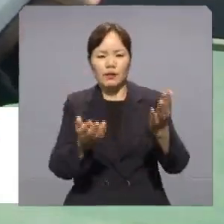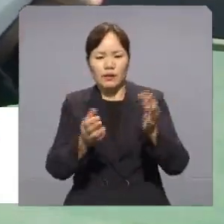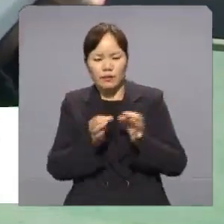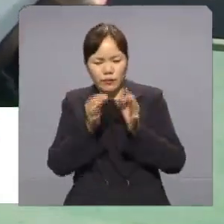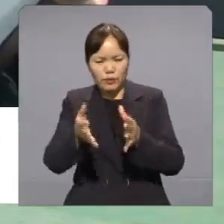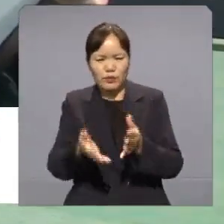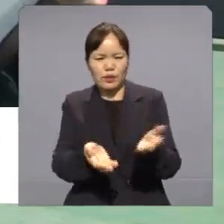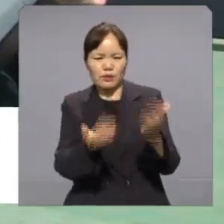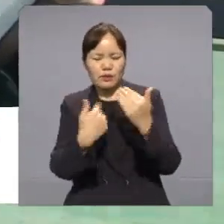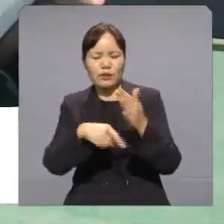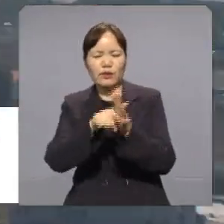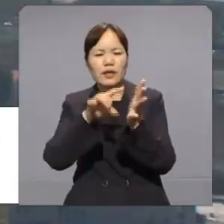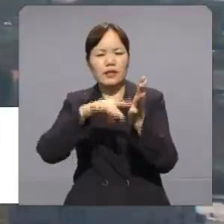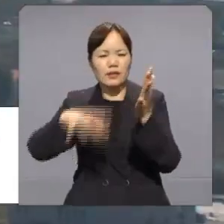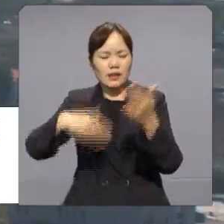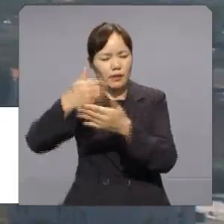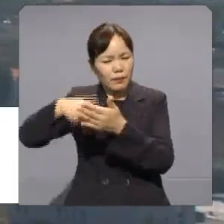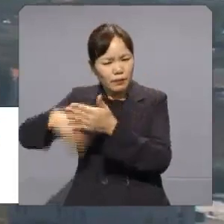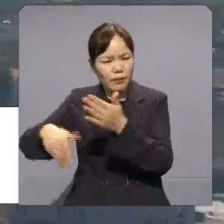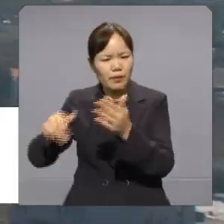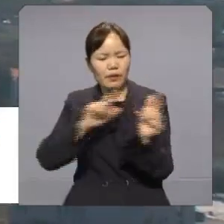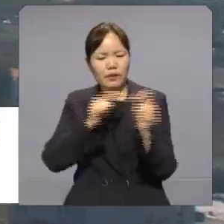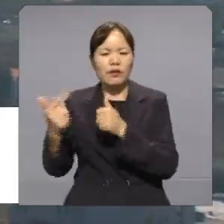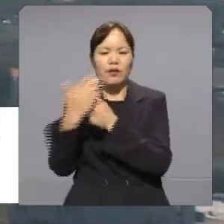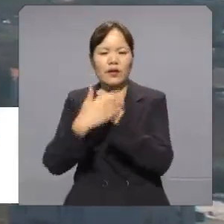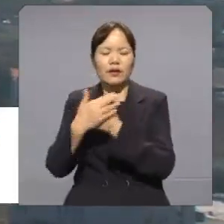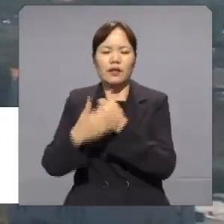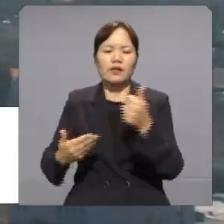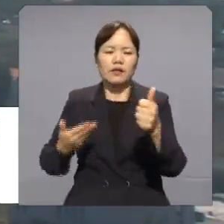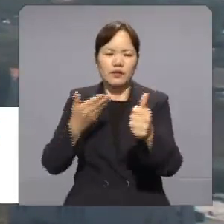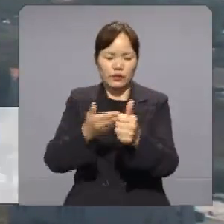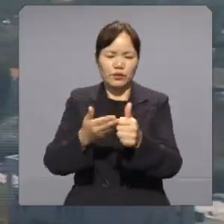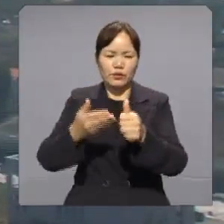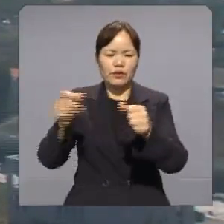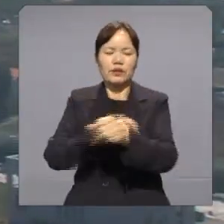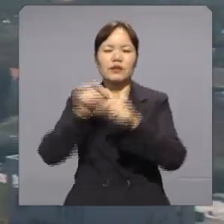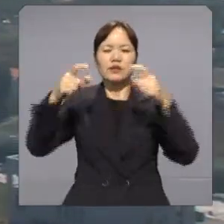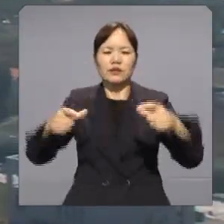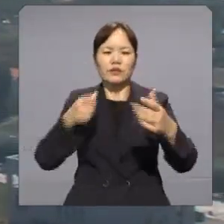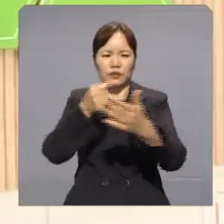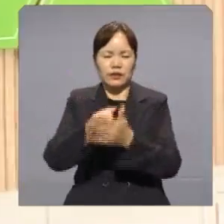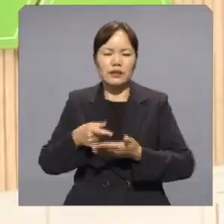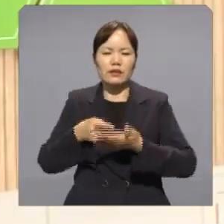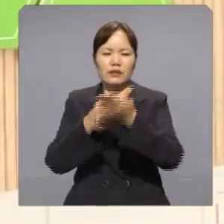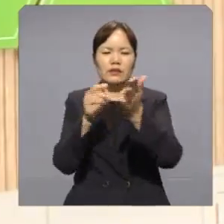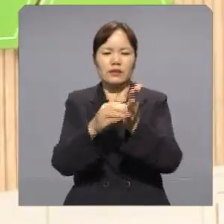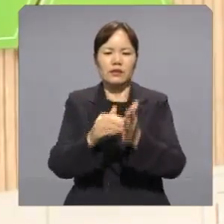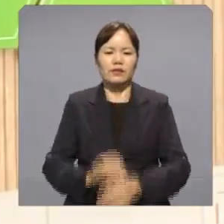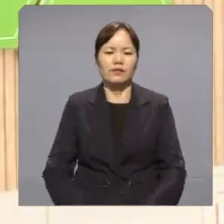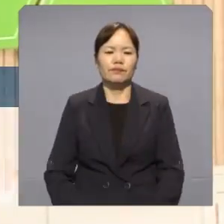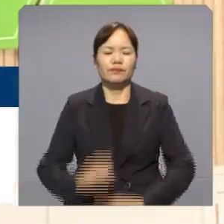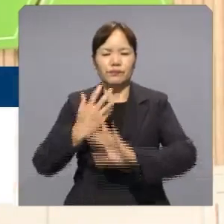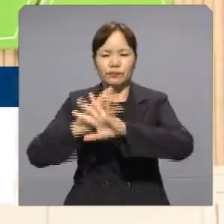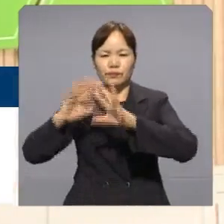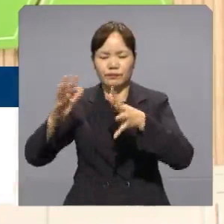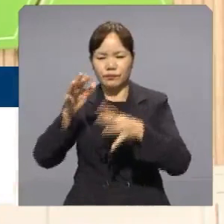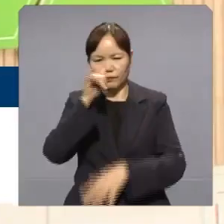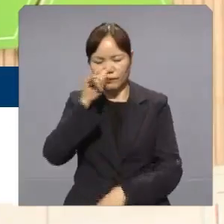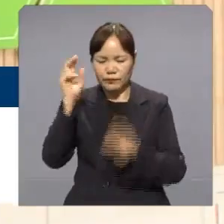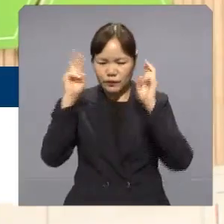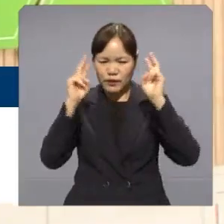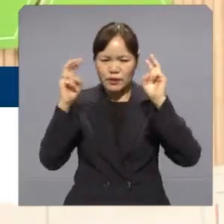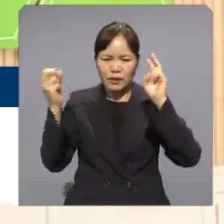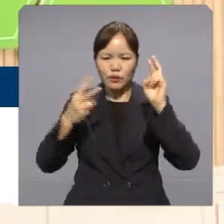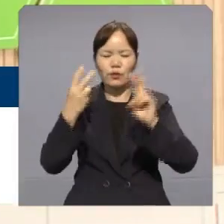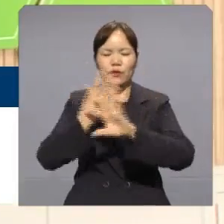촉진하기 위해 조세감면 등 각종 혜택을 주는 특구 지장을 신청한 겁니다 외국에 있는 기업뿐만